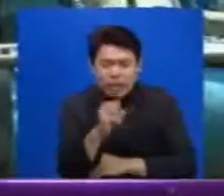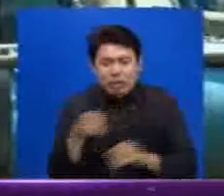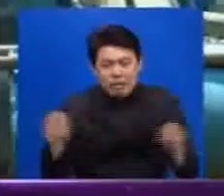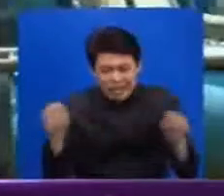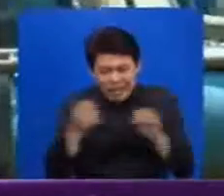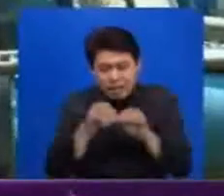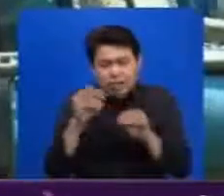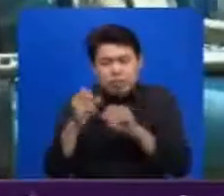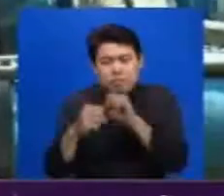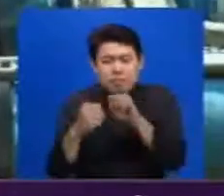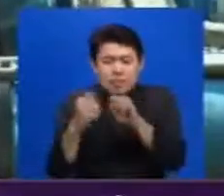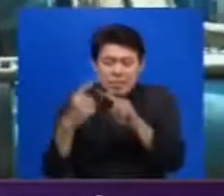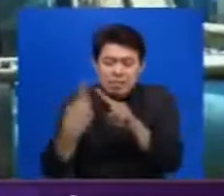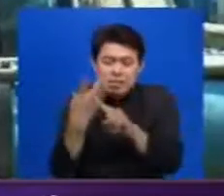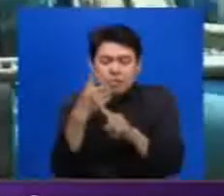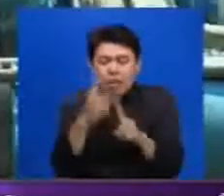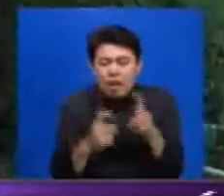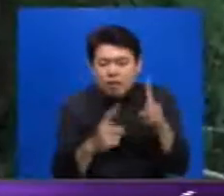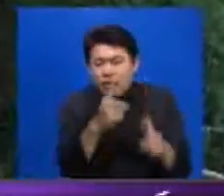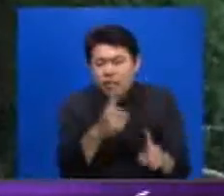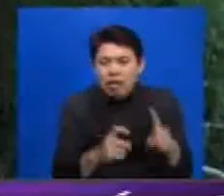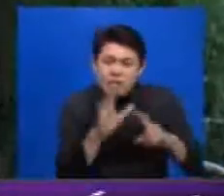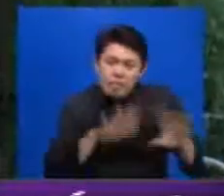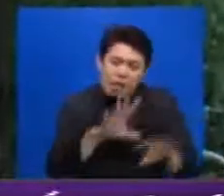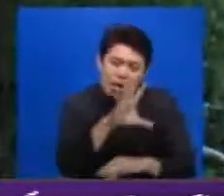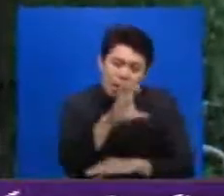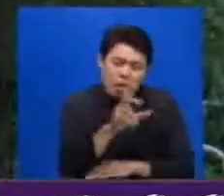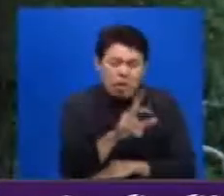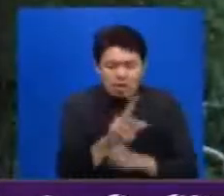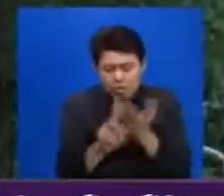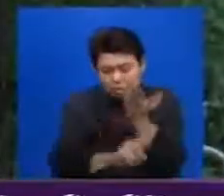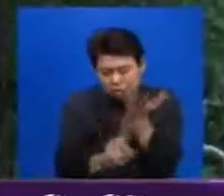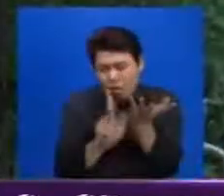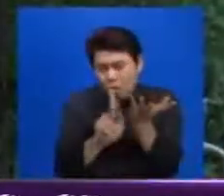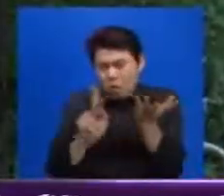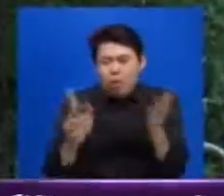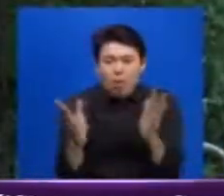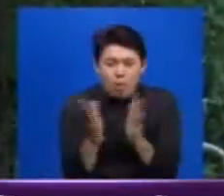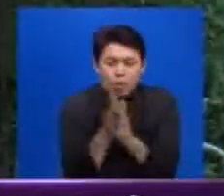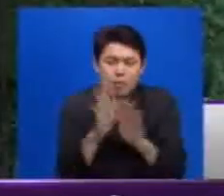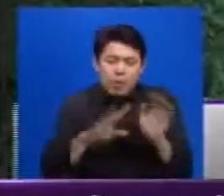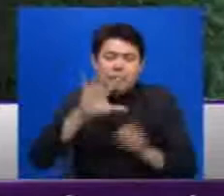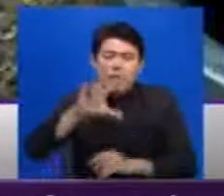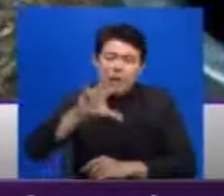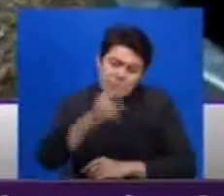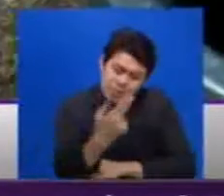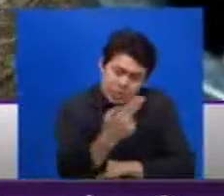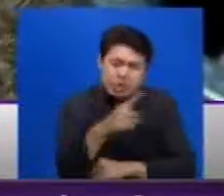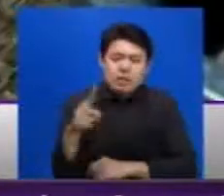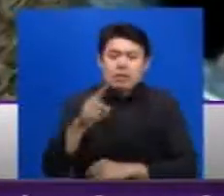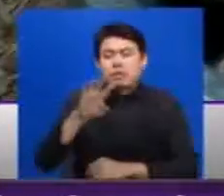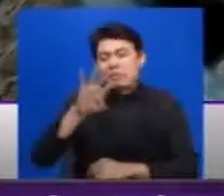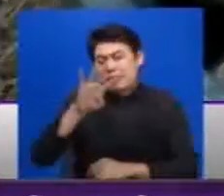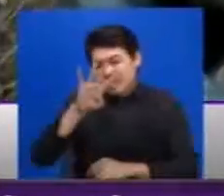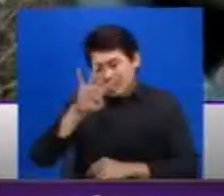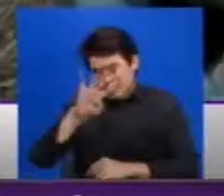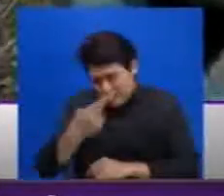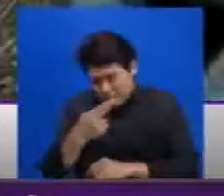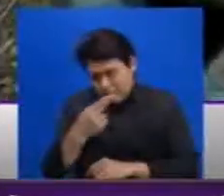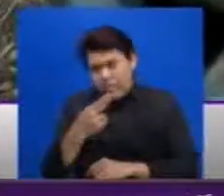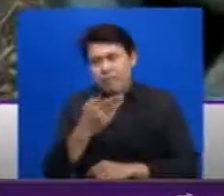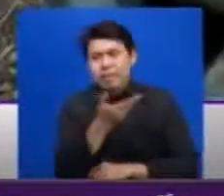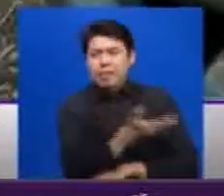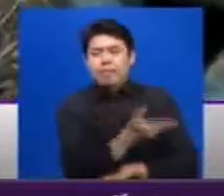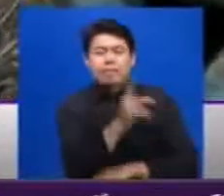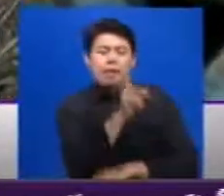1เดือนขาดออกซิเจนทยอยตายวันละกว่า 500กิโลกรัมมูลค่า30,000-40,000บาทนายปรีชา